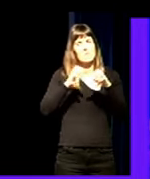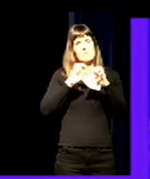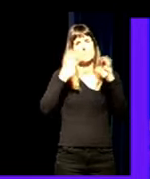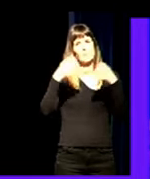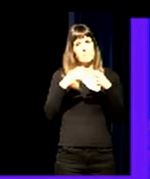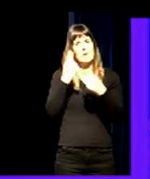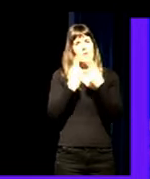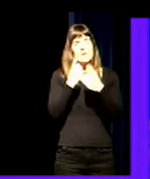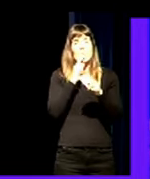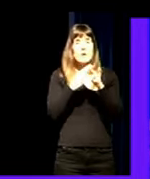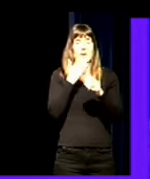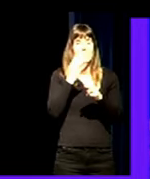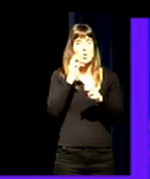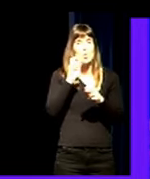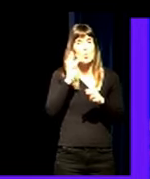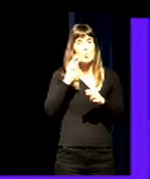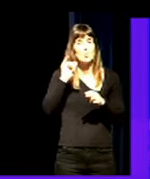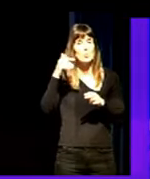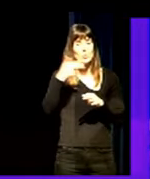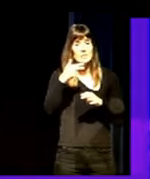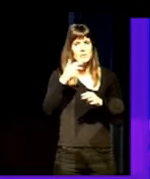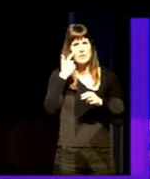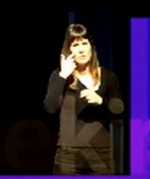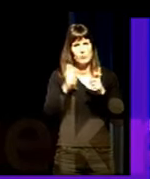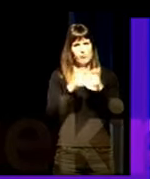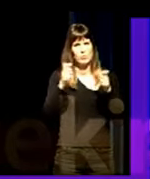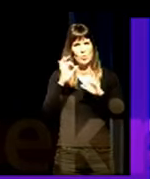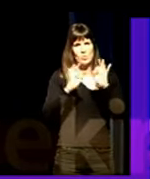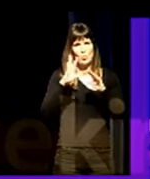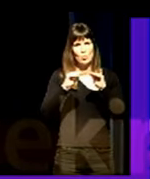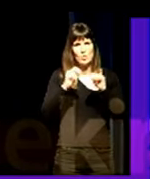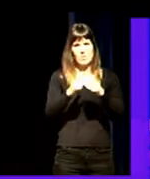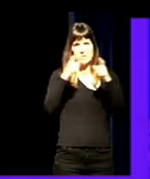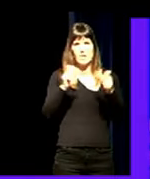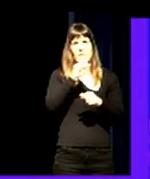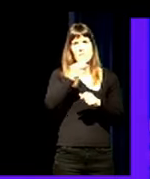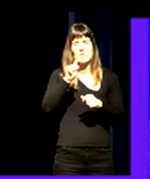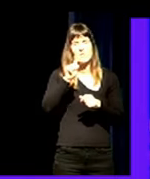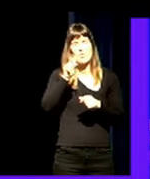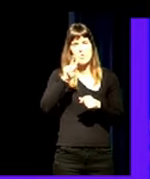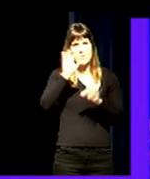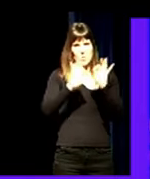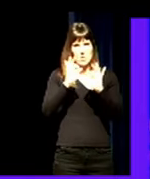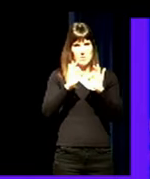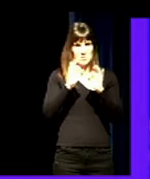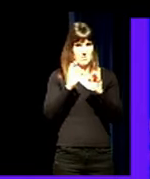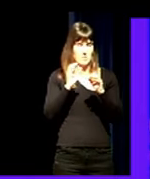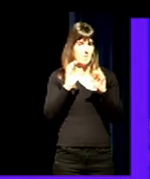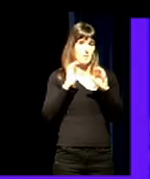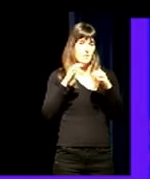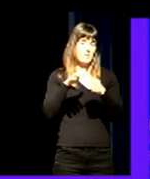eguneko 120 egin egin zat. Bueno, zen non, ditzen ziren non, zeuskaten ez da, hain erlazio bat. Claro, hor bertan